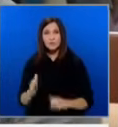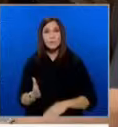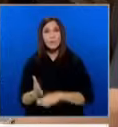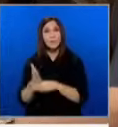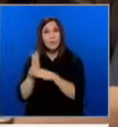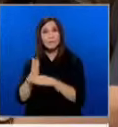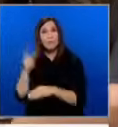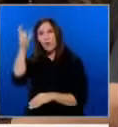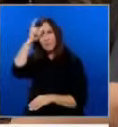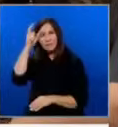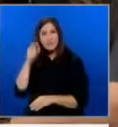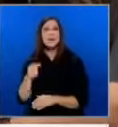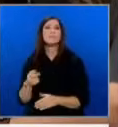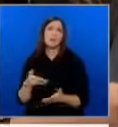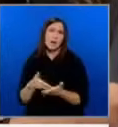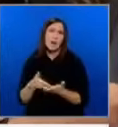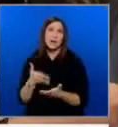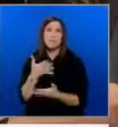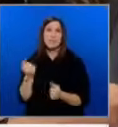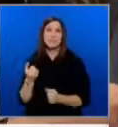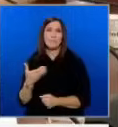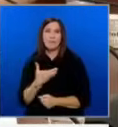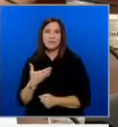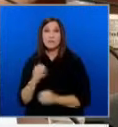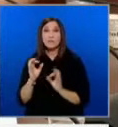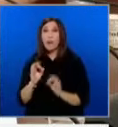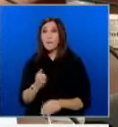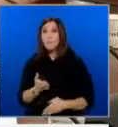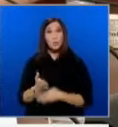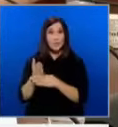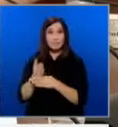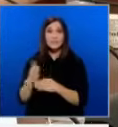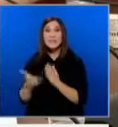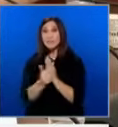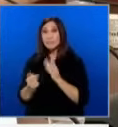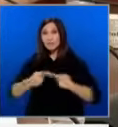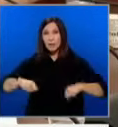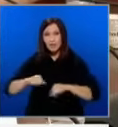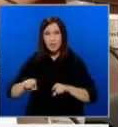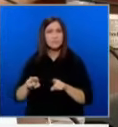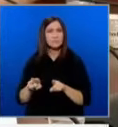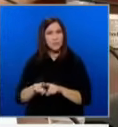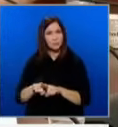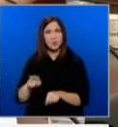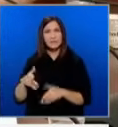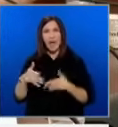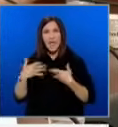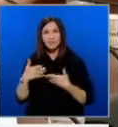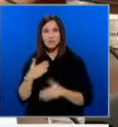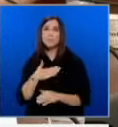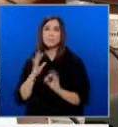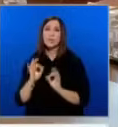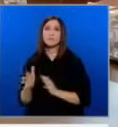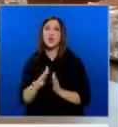правителство, подкрепено от ДПС, макар и без Делян Пеевски. Така, подкрепата за експертен кабинет, каквато е заявката на